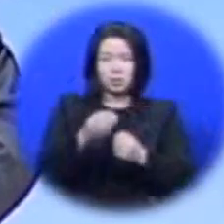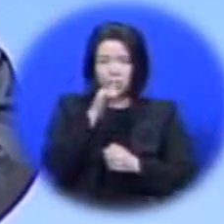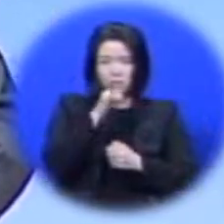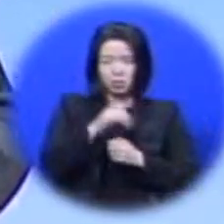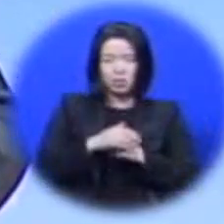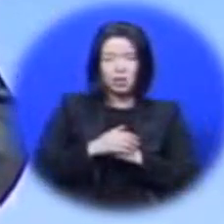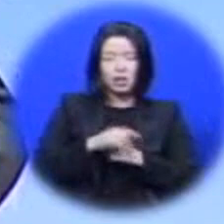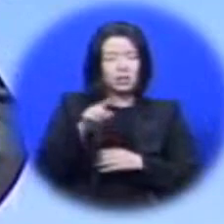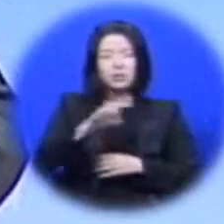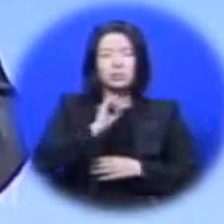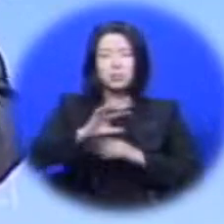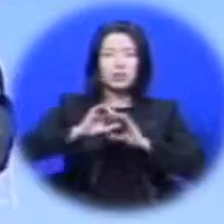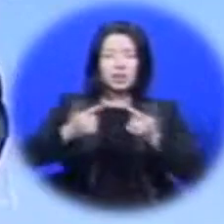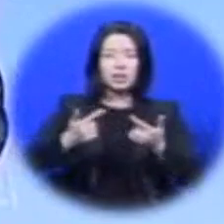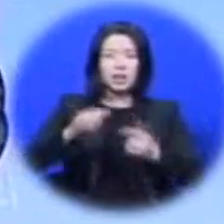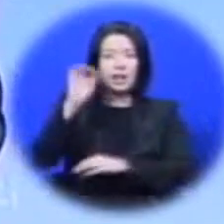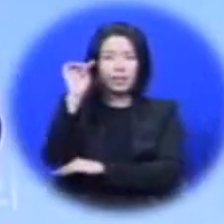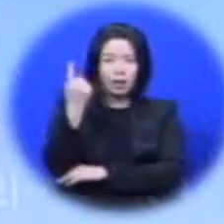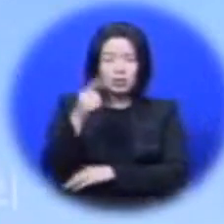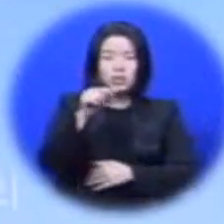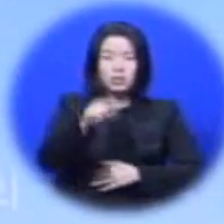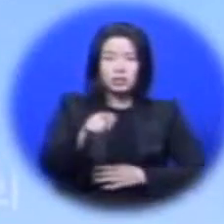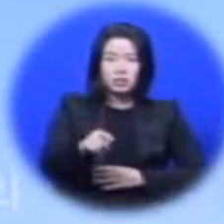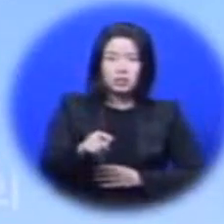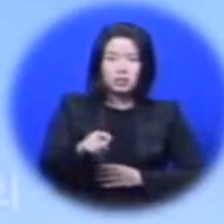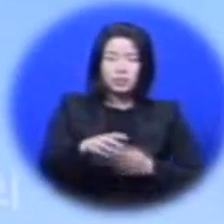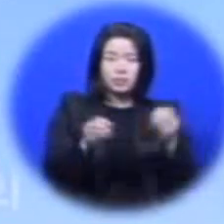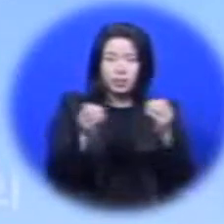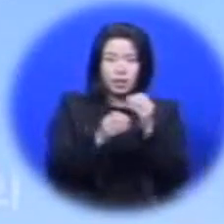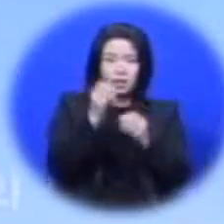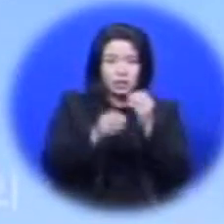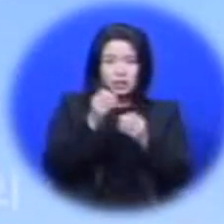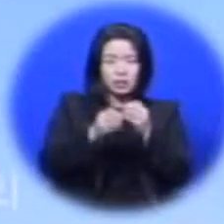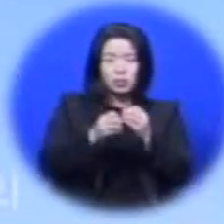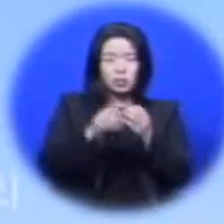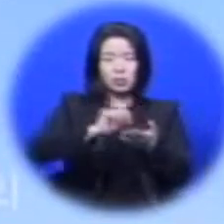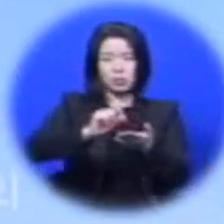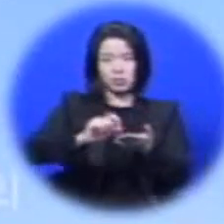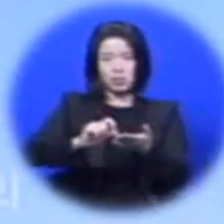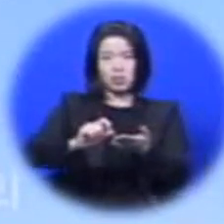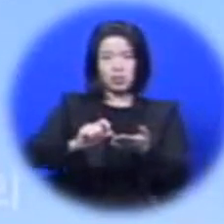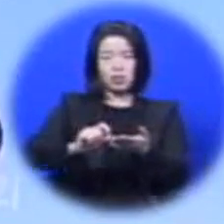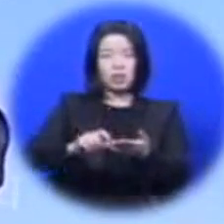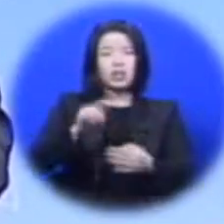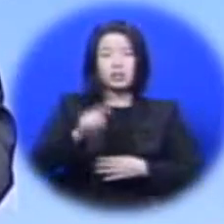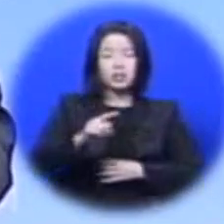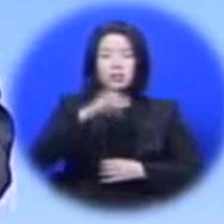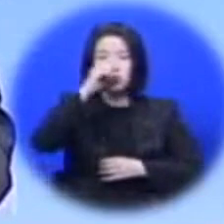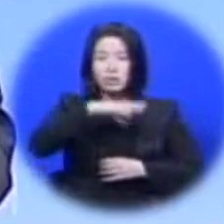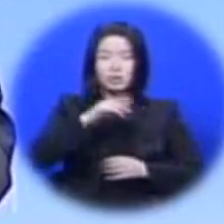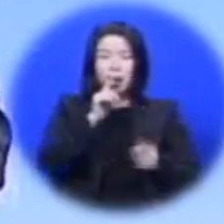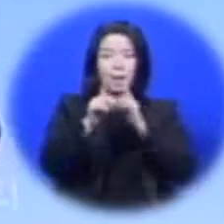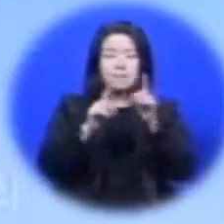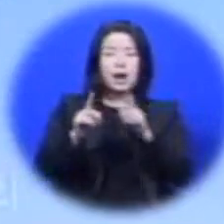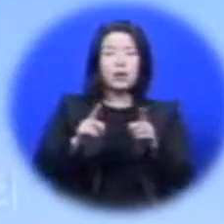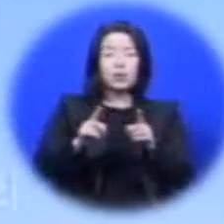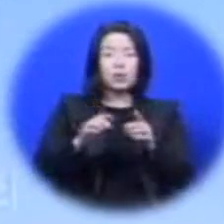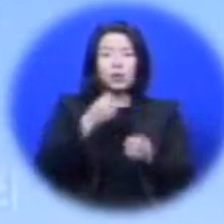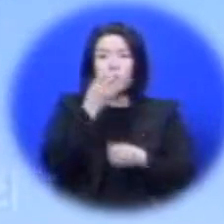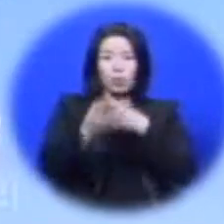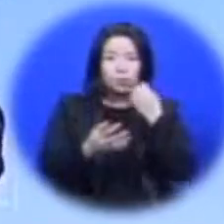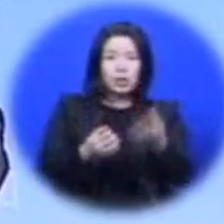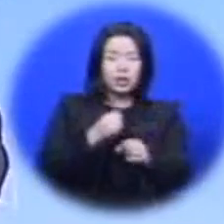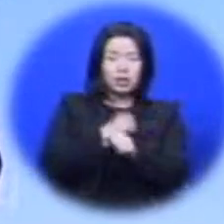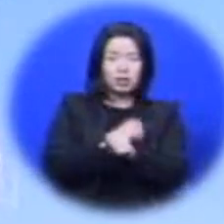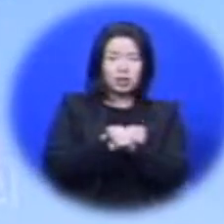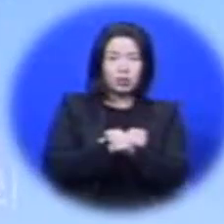그뿐만 아닙니다. 다윗은 그것을 시로 씁니다. 이거 그냥 말로 고백한 거하고